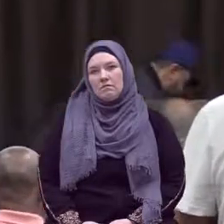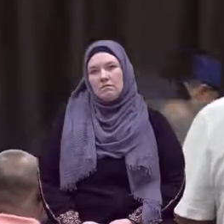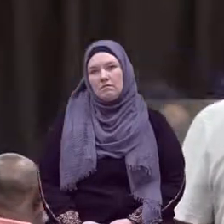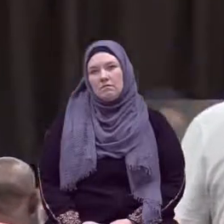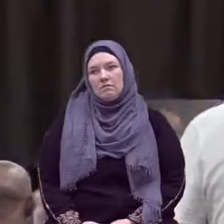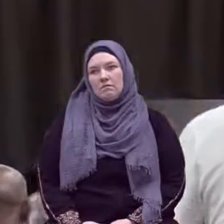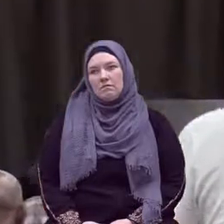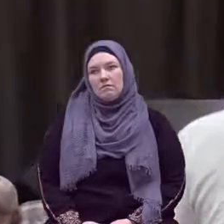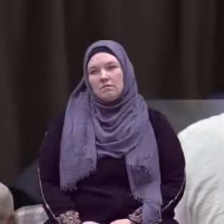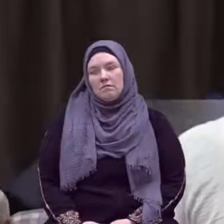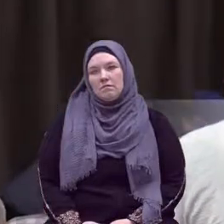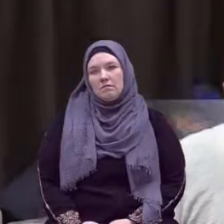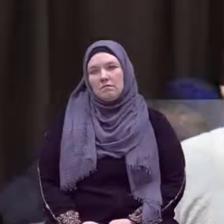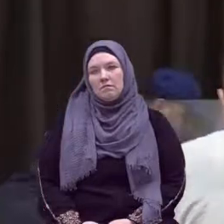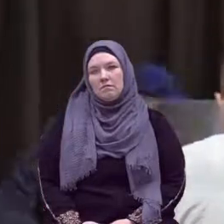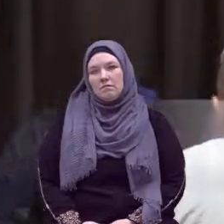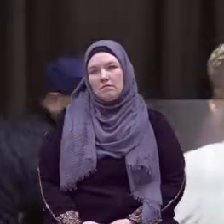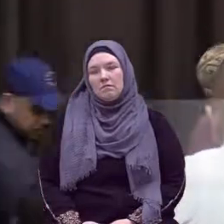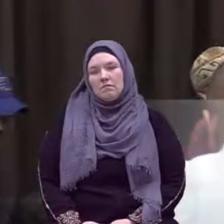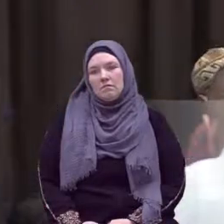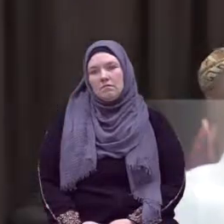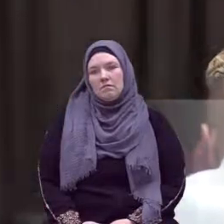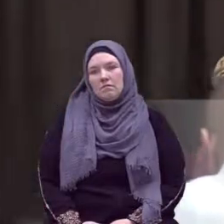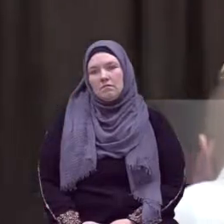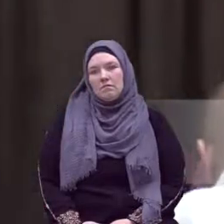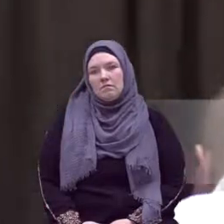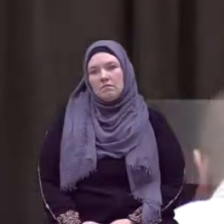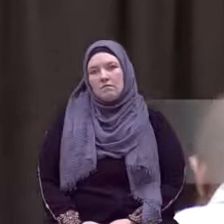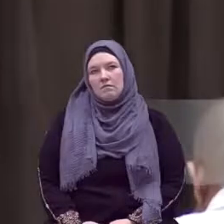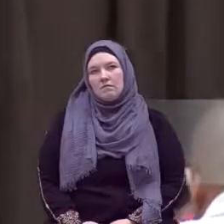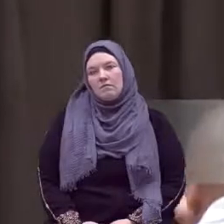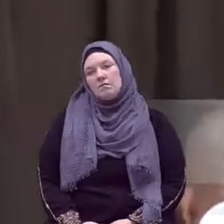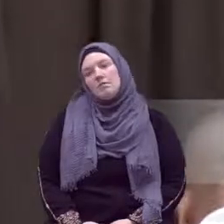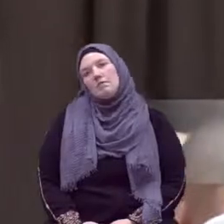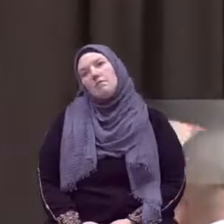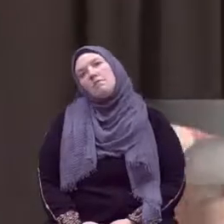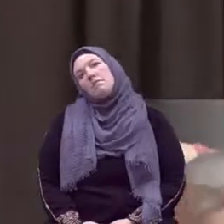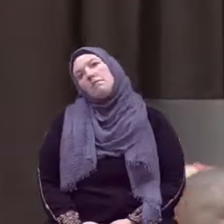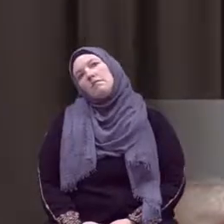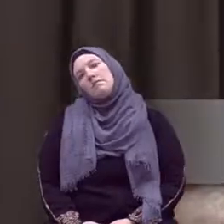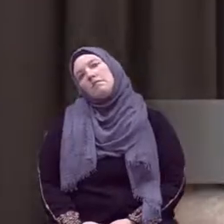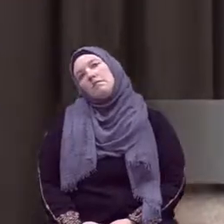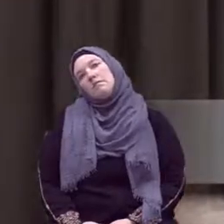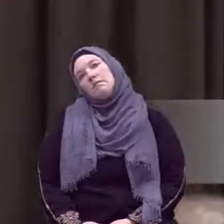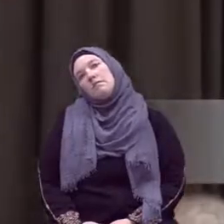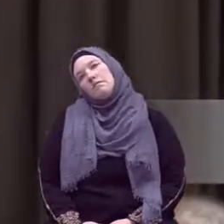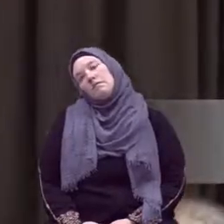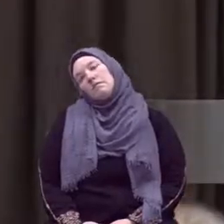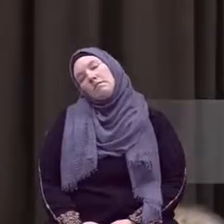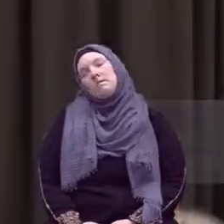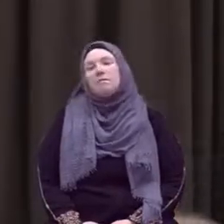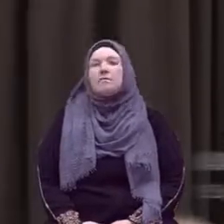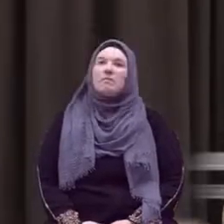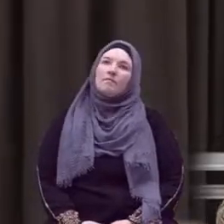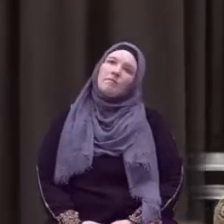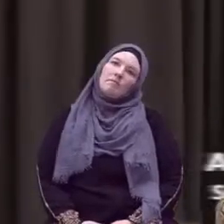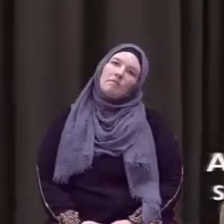أن لا إله إلا الله وحده لا شريك له، وأشهد أن محمدا عبده